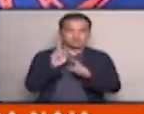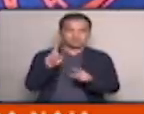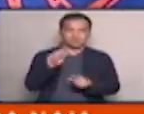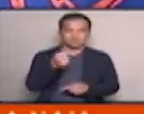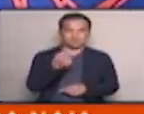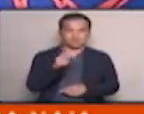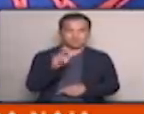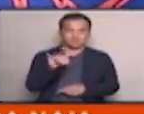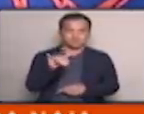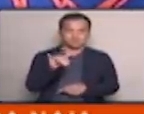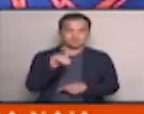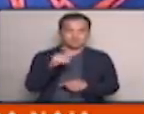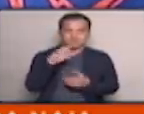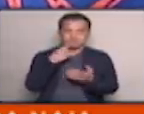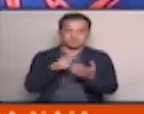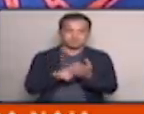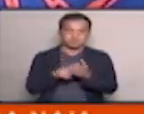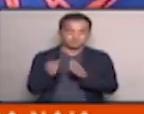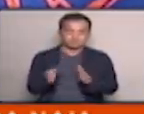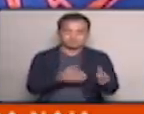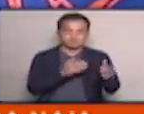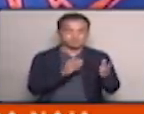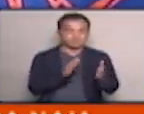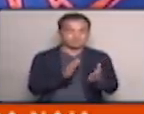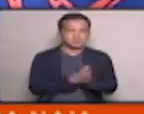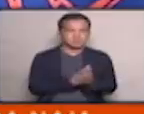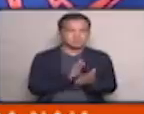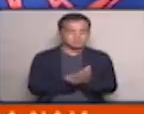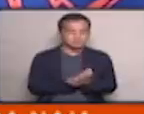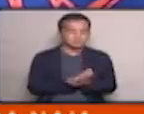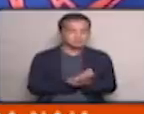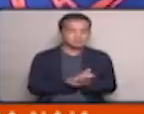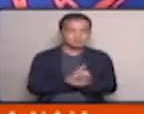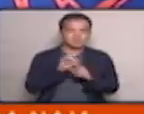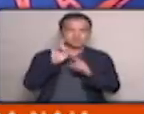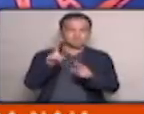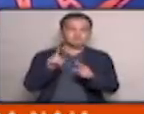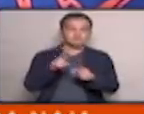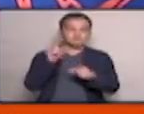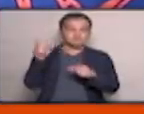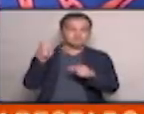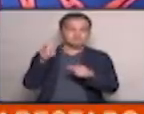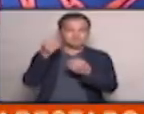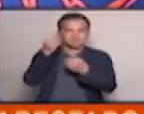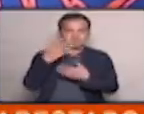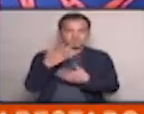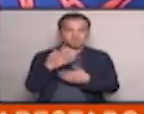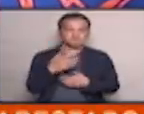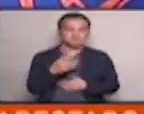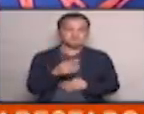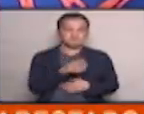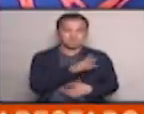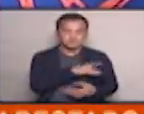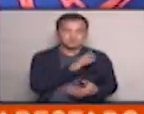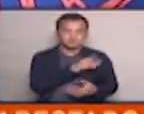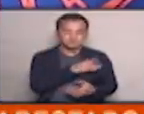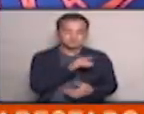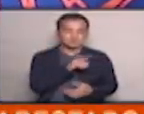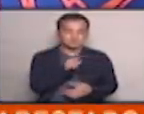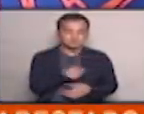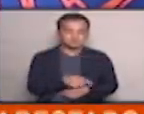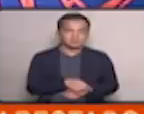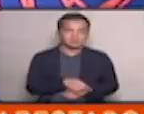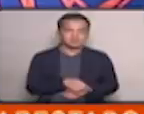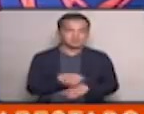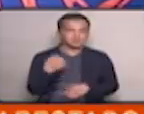namin para mag-report kung mag-aayos na po ba kami ng papeles. Okay. Yung nag-report na po kami doon, ang sabi po sa amin is maghintay kayo.